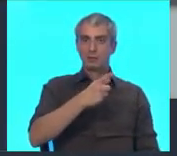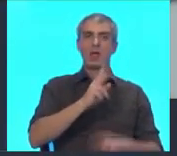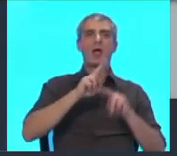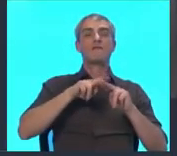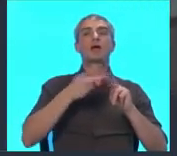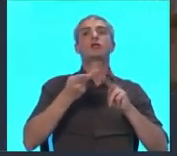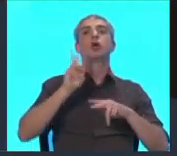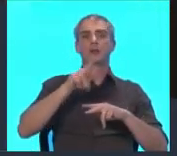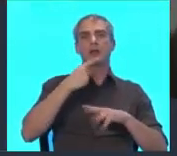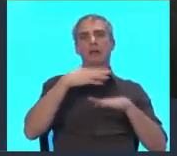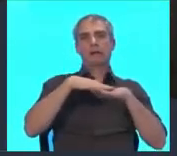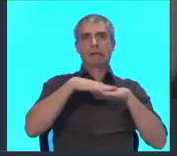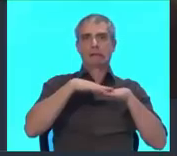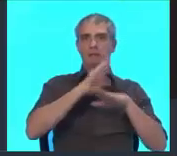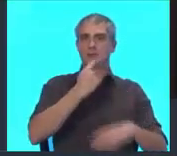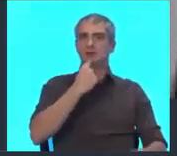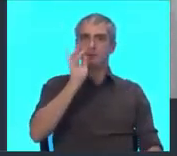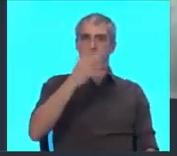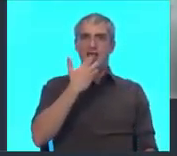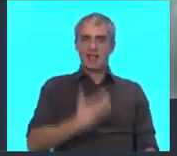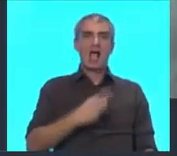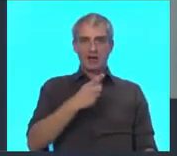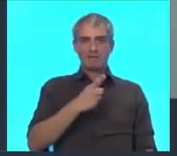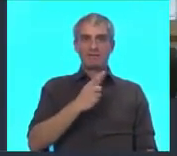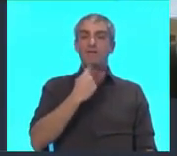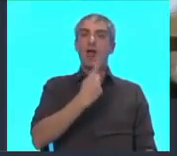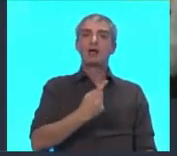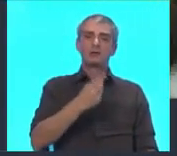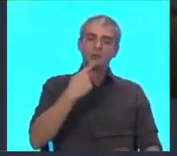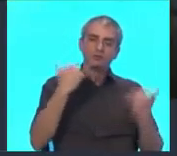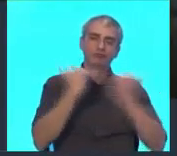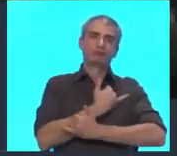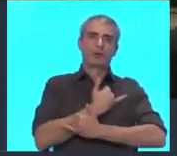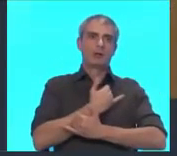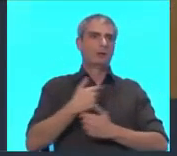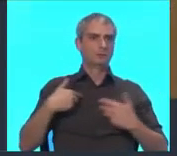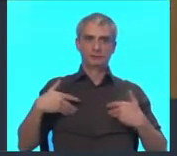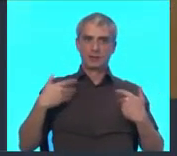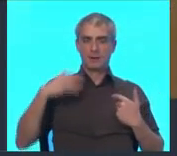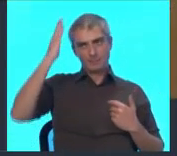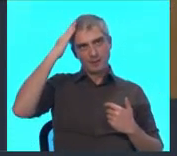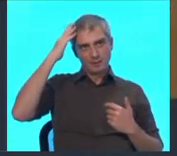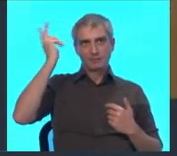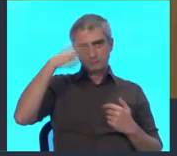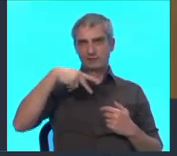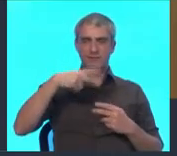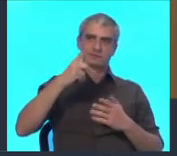יותר להתנצל על דבריו נגד הרב אליהו ולומר כי שגה. אני שמח שבנט התעשת וחזר בו.